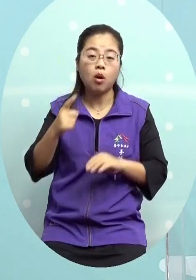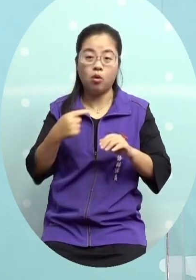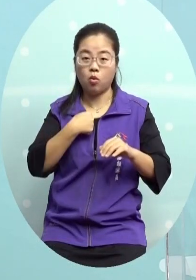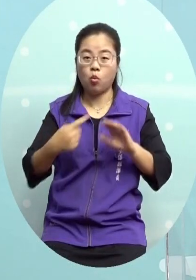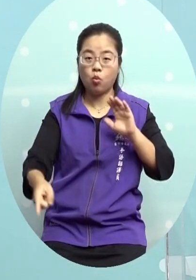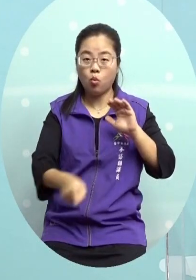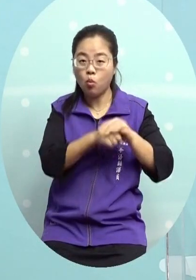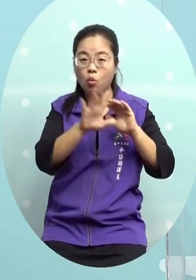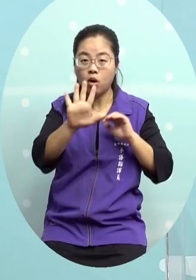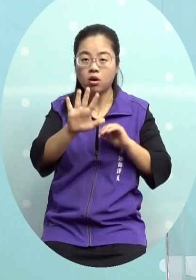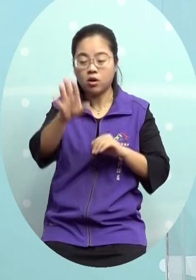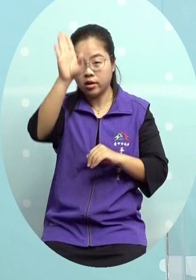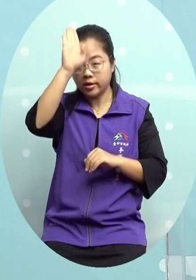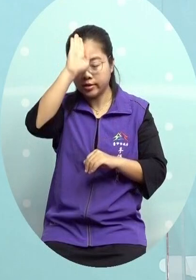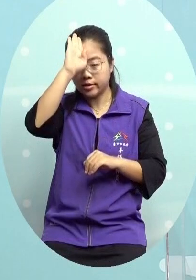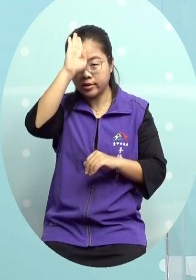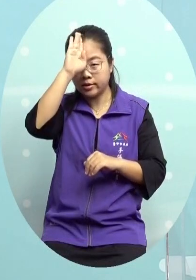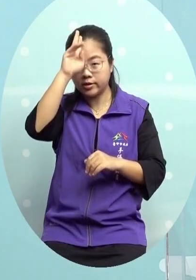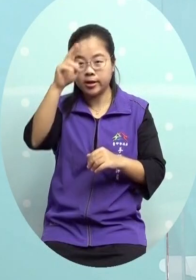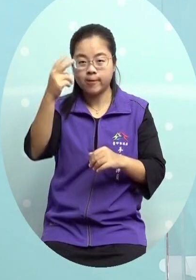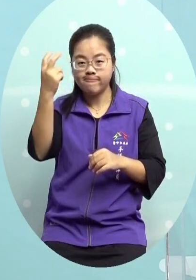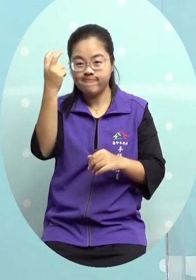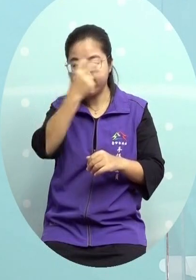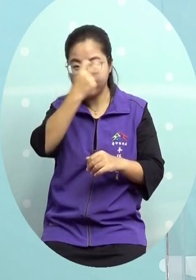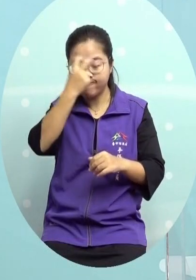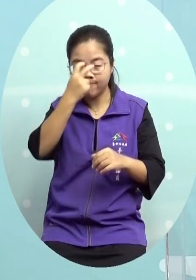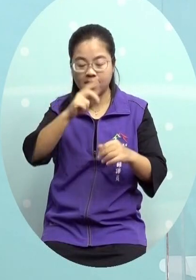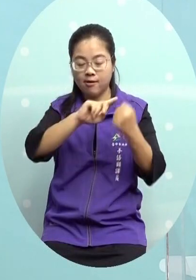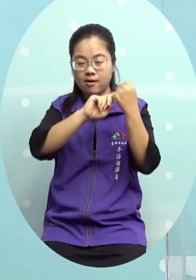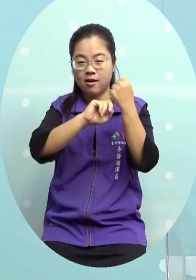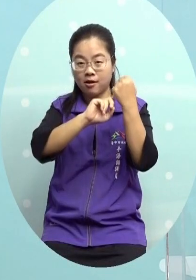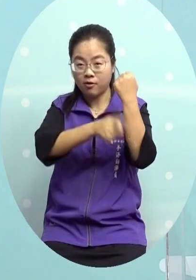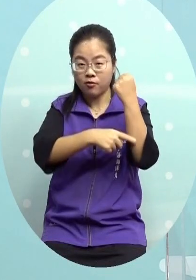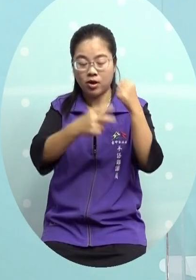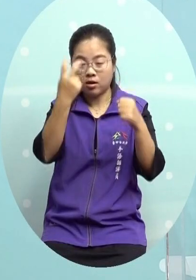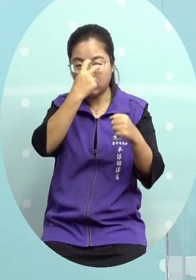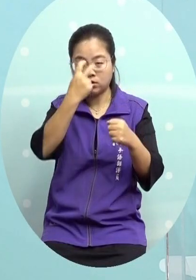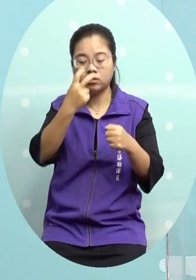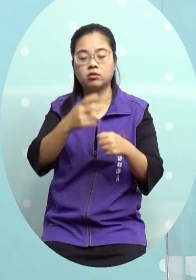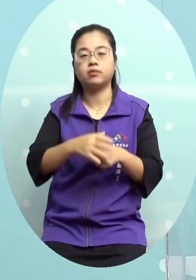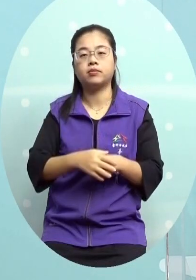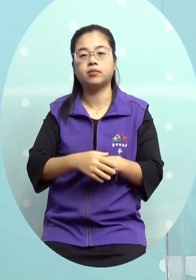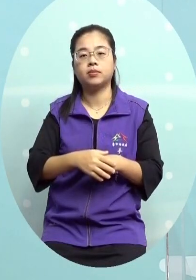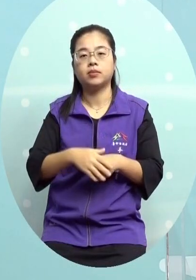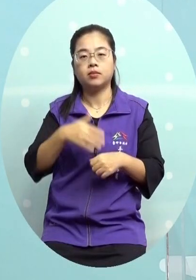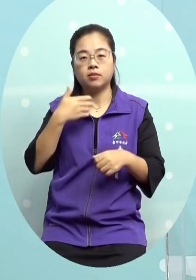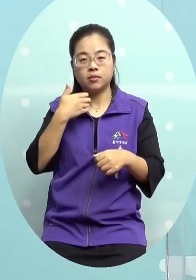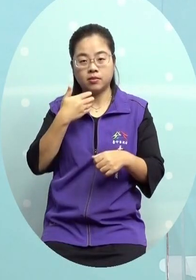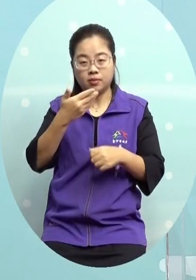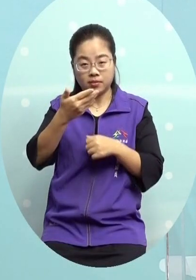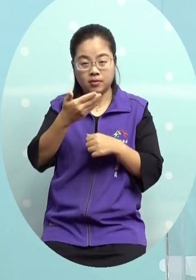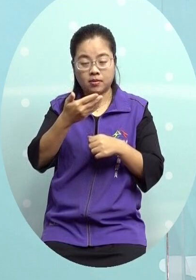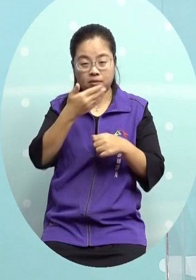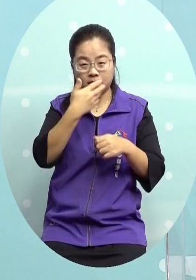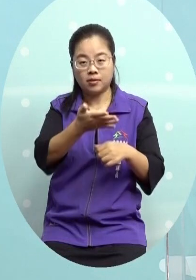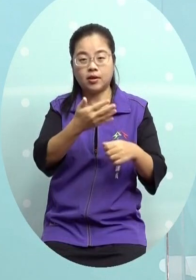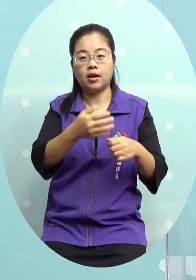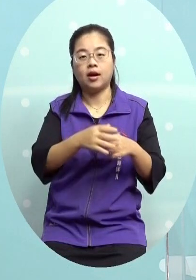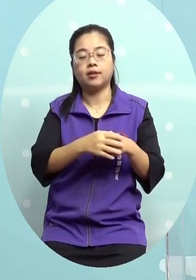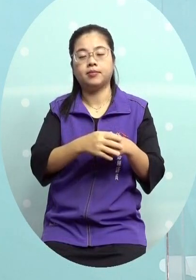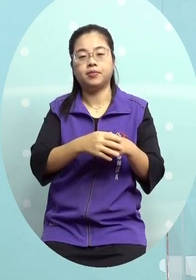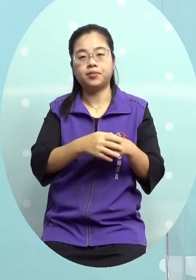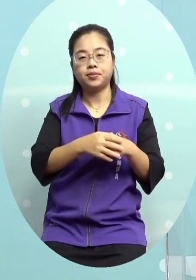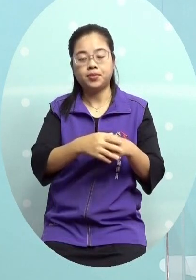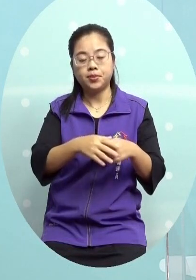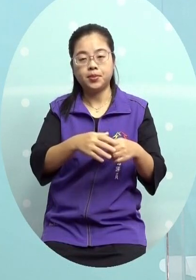的市政，请检调进行侦查，再应该还给当事人一个清白，或者